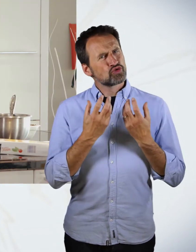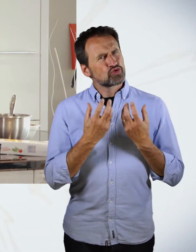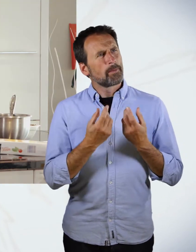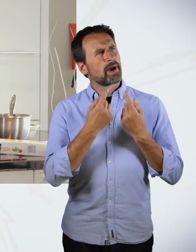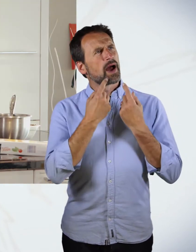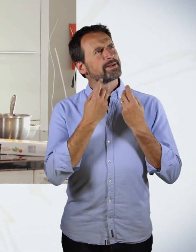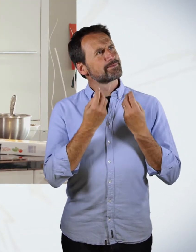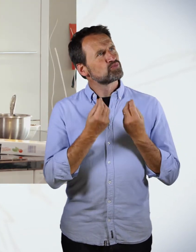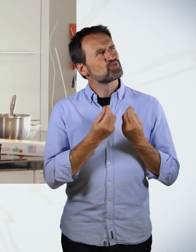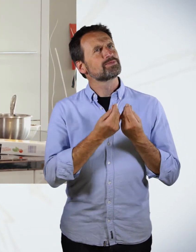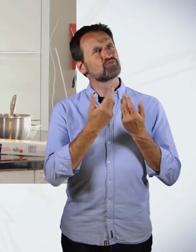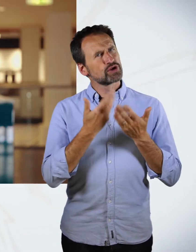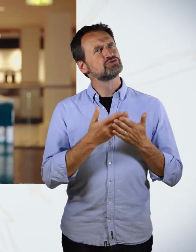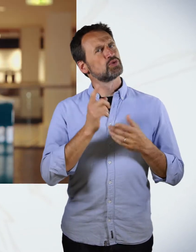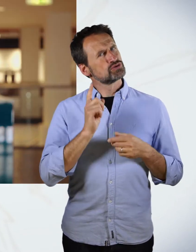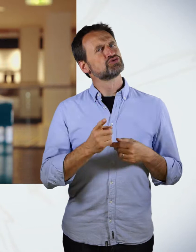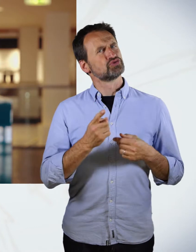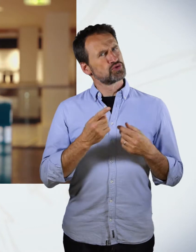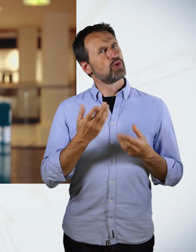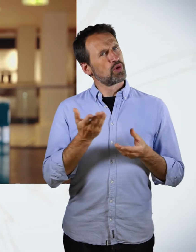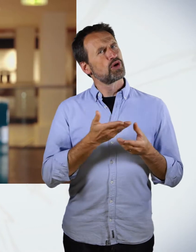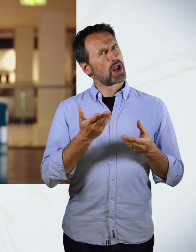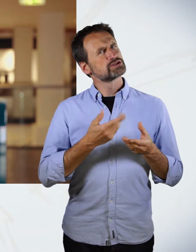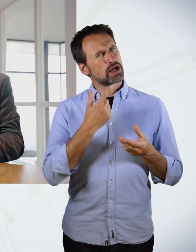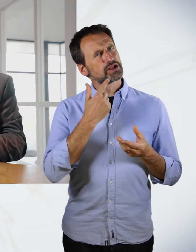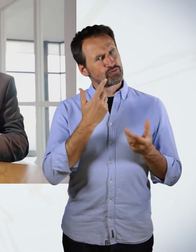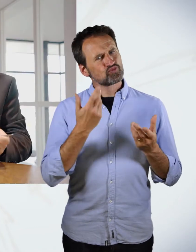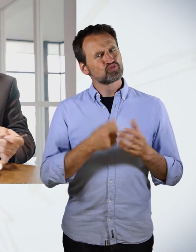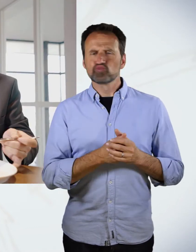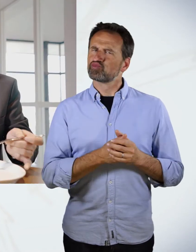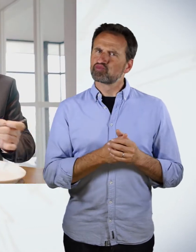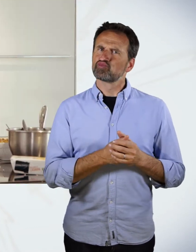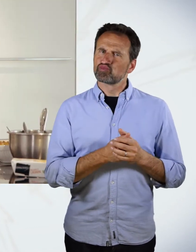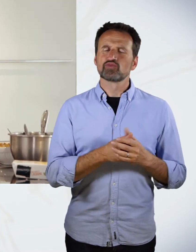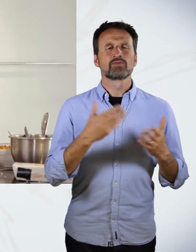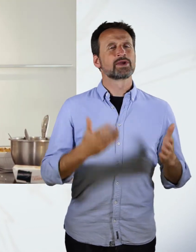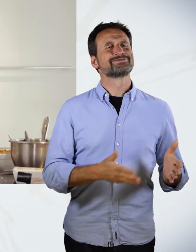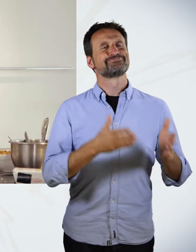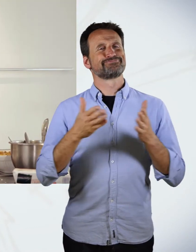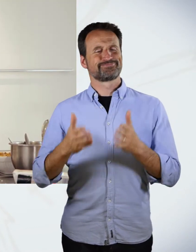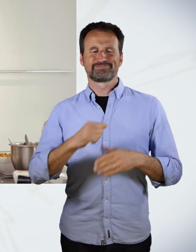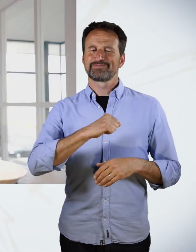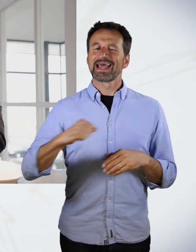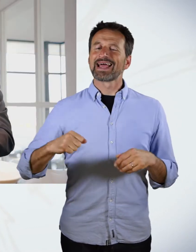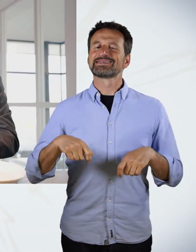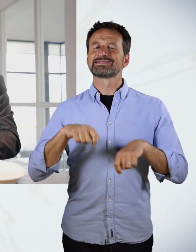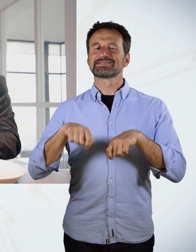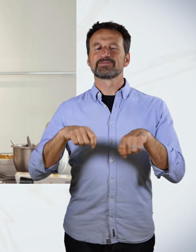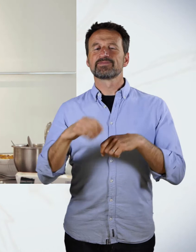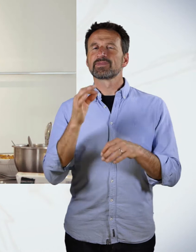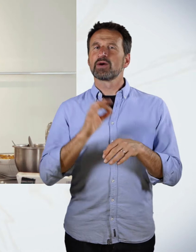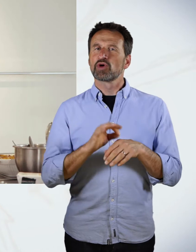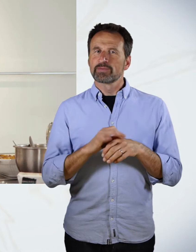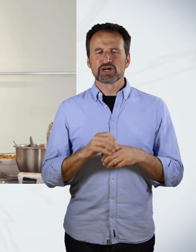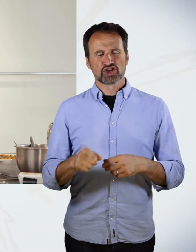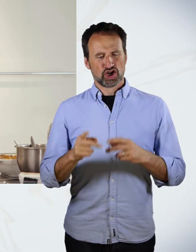wie eine Lasagne schmecken soll. Und anfing zu sagen, wie gut die doch eigentlich schmeckte. Schon mal gut. Dann will ich mal den rechten Teller probieren.